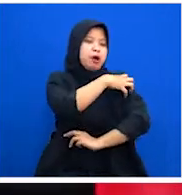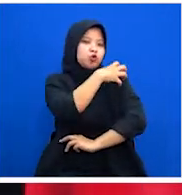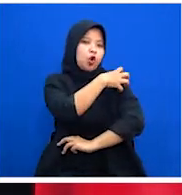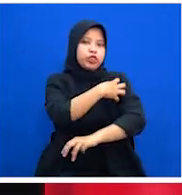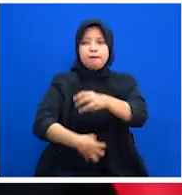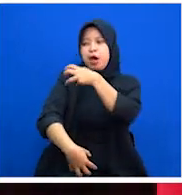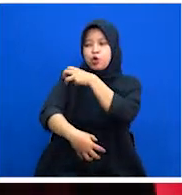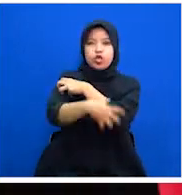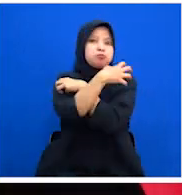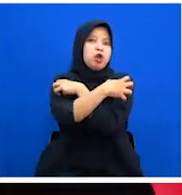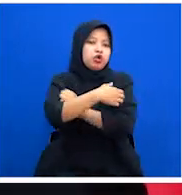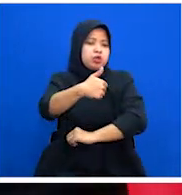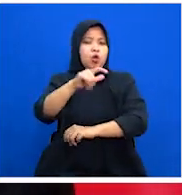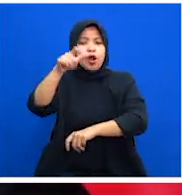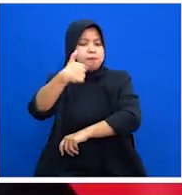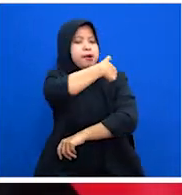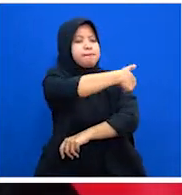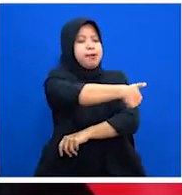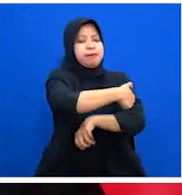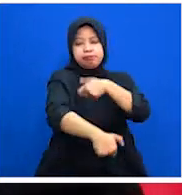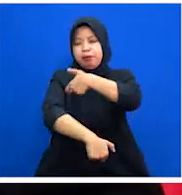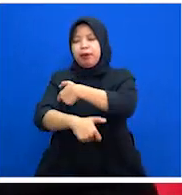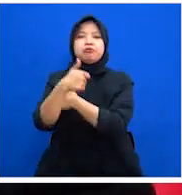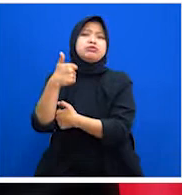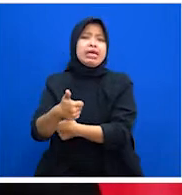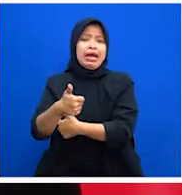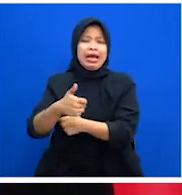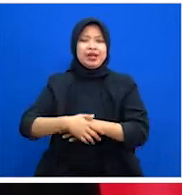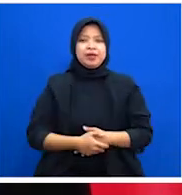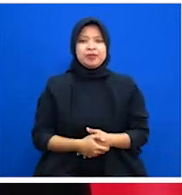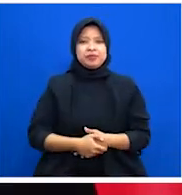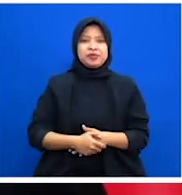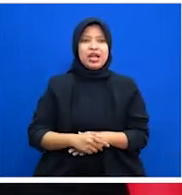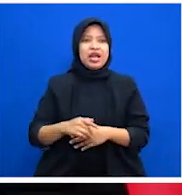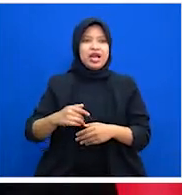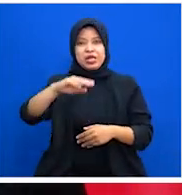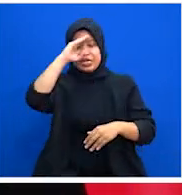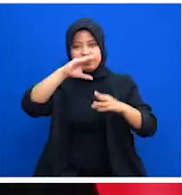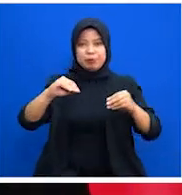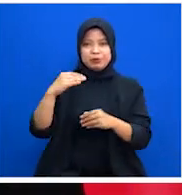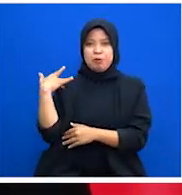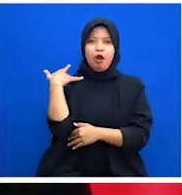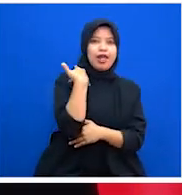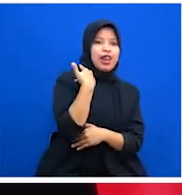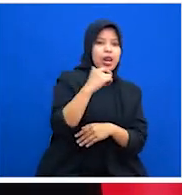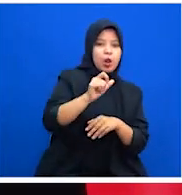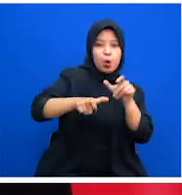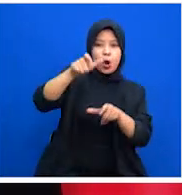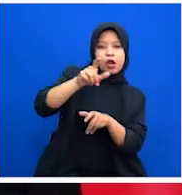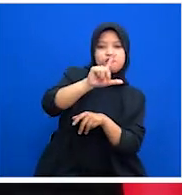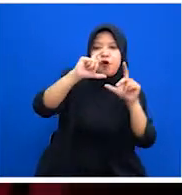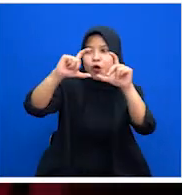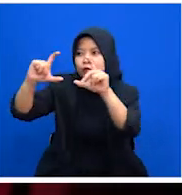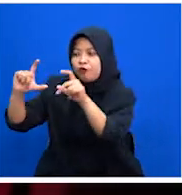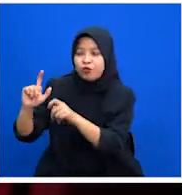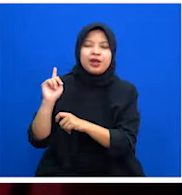sini ada barcode juga ada barcode ini orang Gampang tinggal scan ke sekuriti niatan dimana-mana jadi spriter berasap model di foto-foto ini orang itu